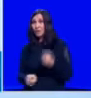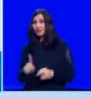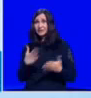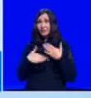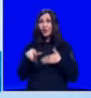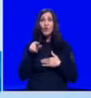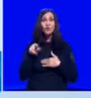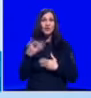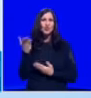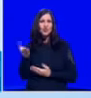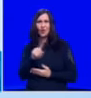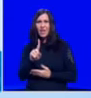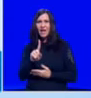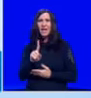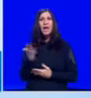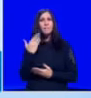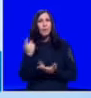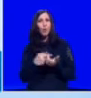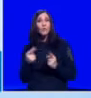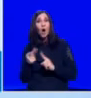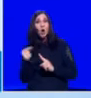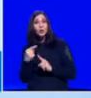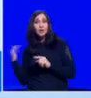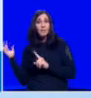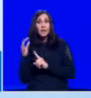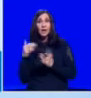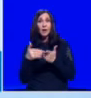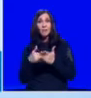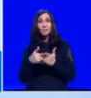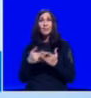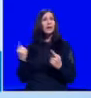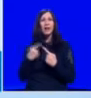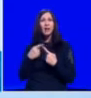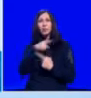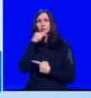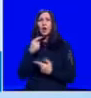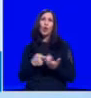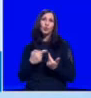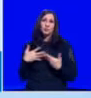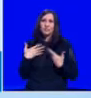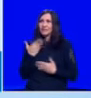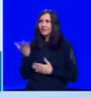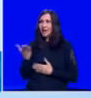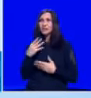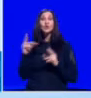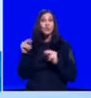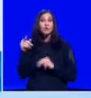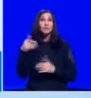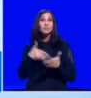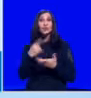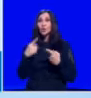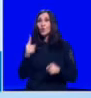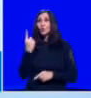това, че той не е бил толкова остър и нападателен към Русия, колкото на тях им се иска. Заговори се за това, че всъщност причината е и